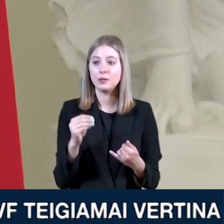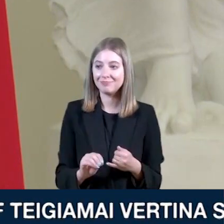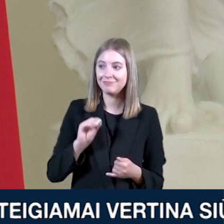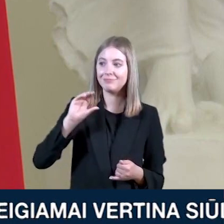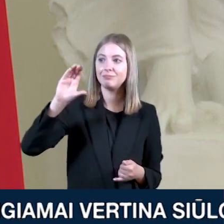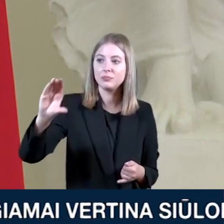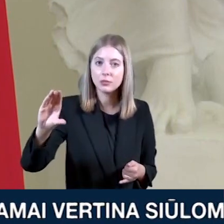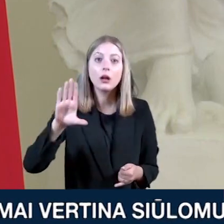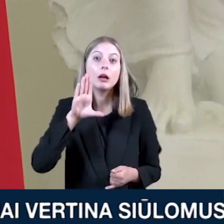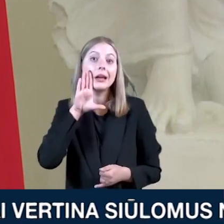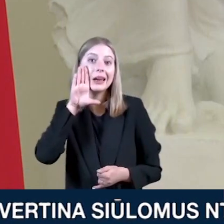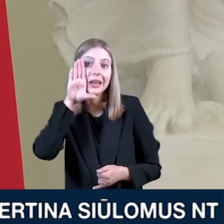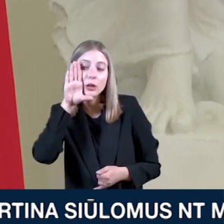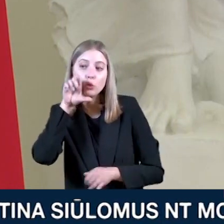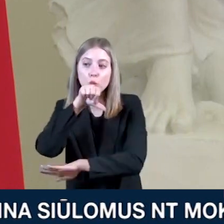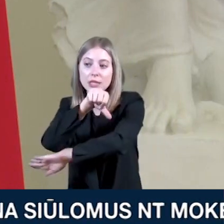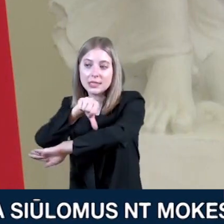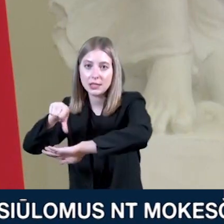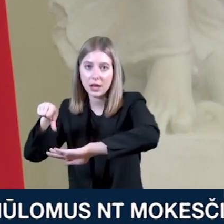rytinį flangą ir